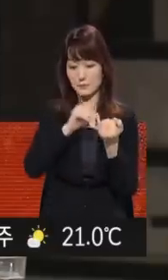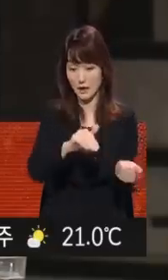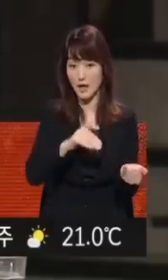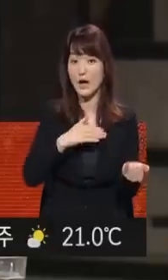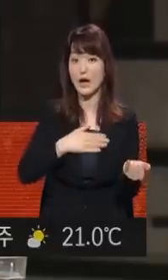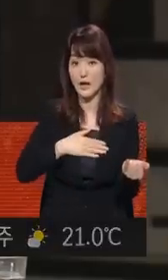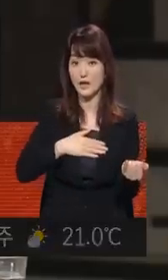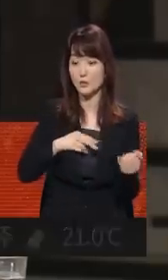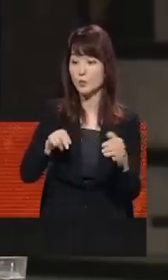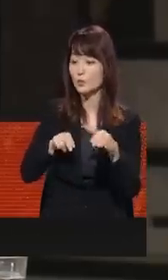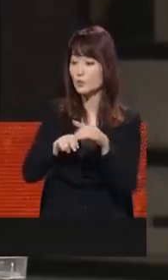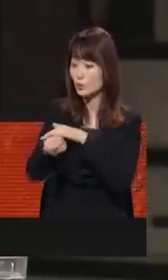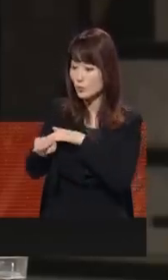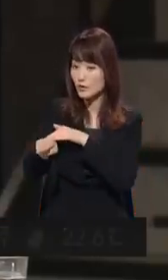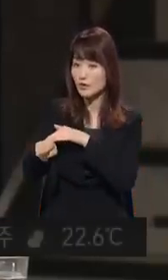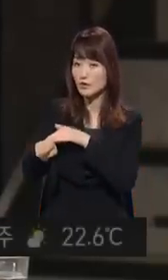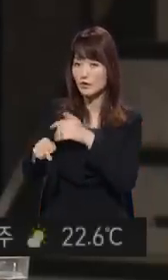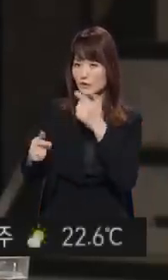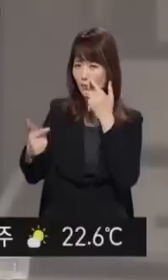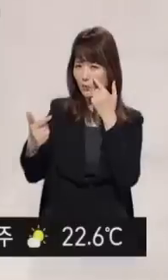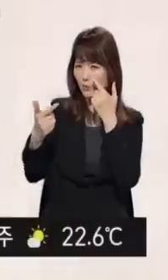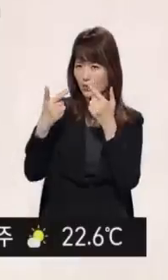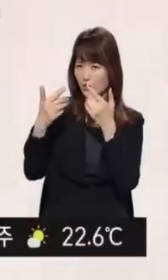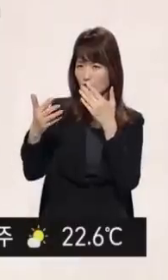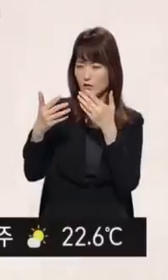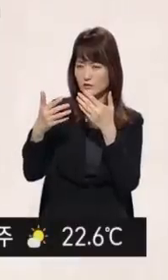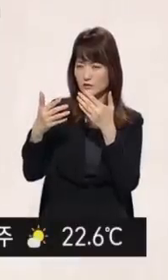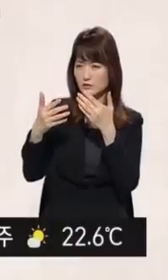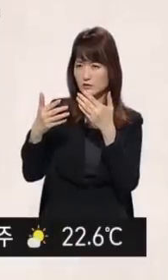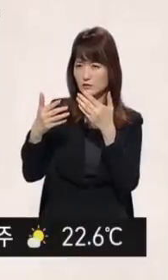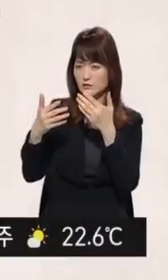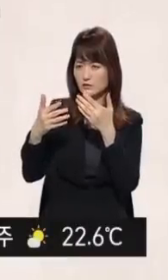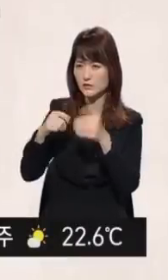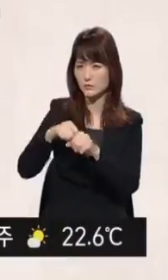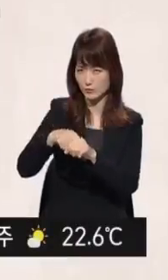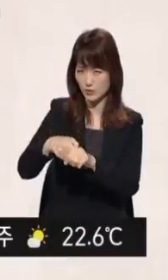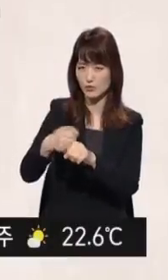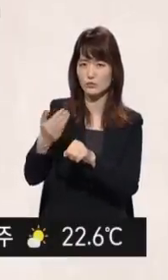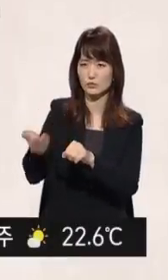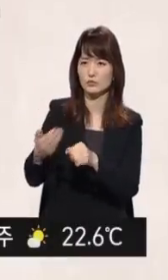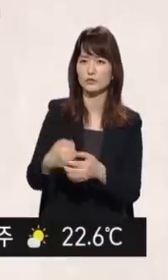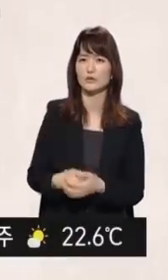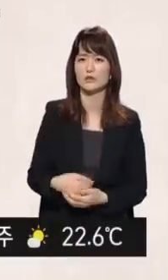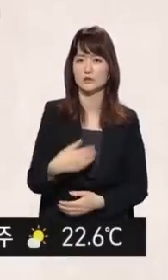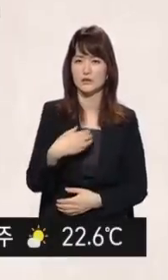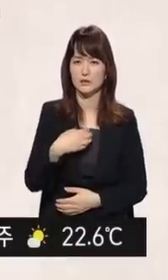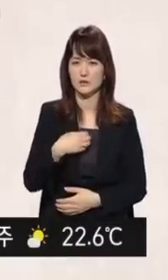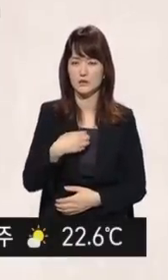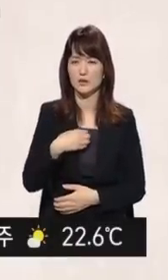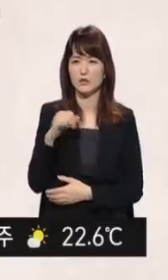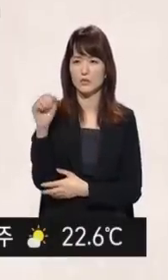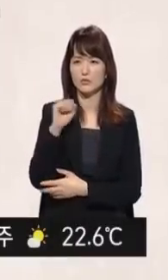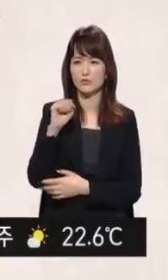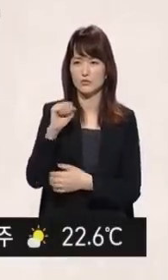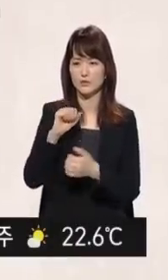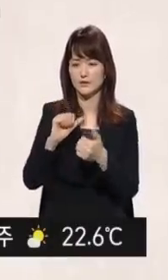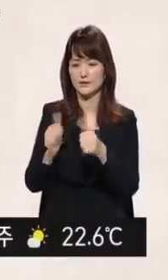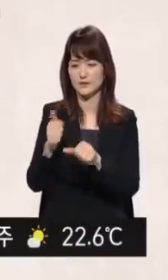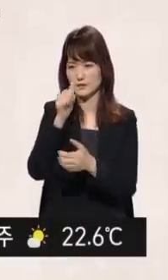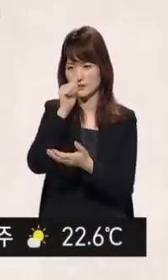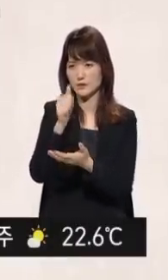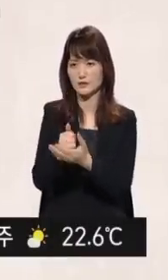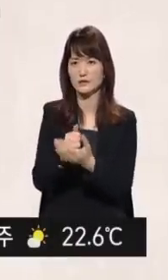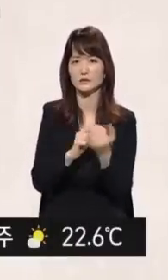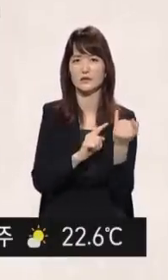도망을 갔다면 제대로 된 좀 엄중한 뺑소니 운전 적용해 주시고뿐만 아니라 위험 운전 치사상 그게 지금 피해자는